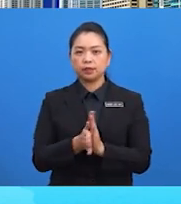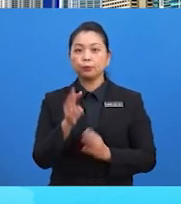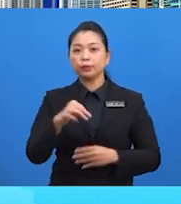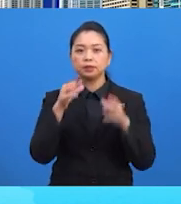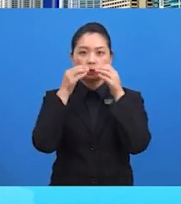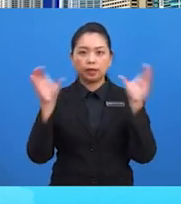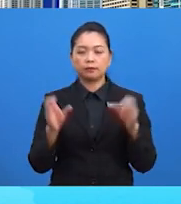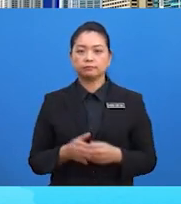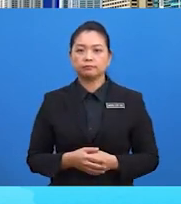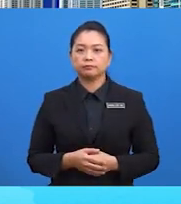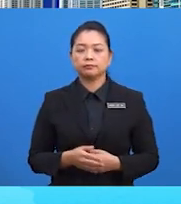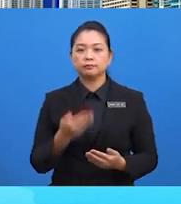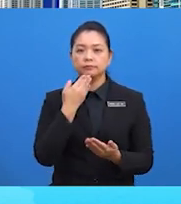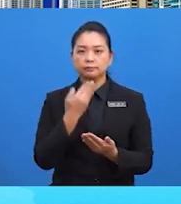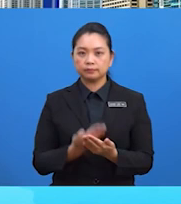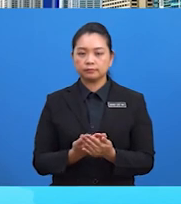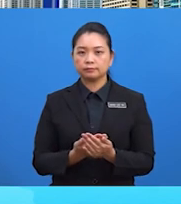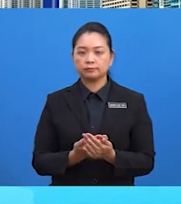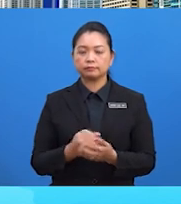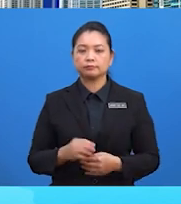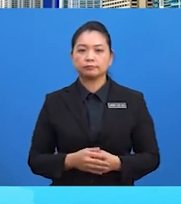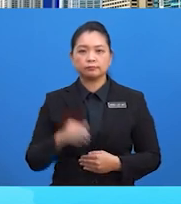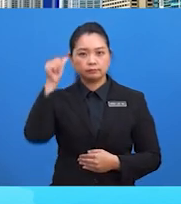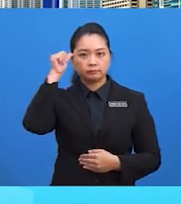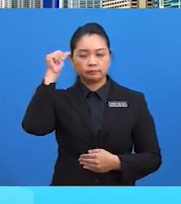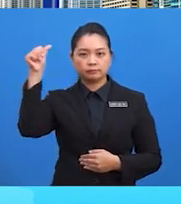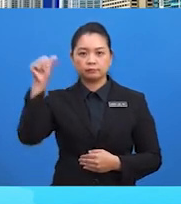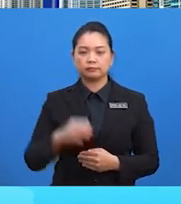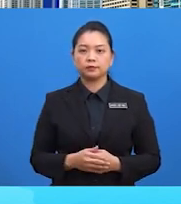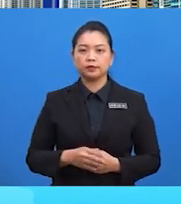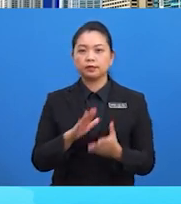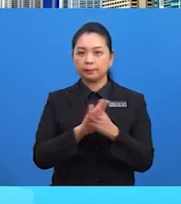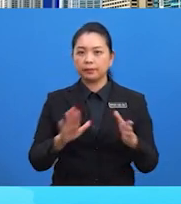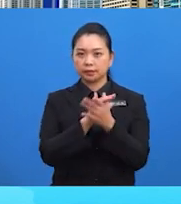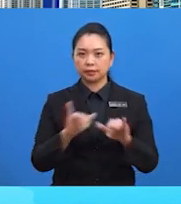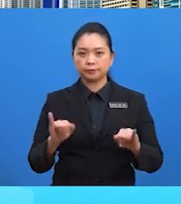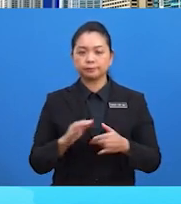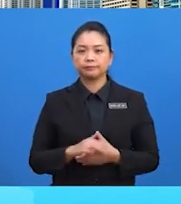cemerlang. Terima kasih. Assalamualaikum dan selamat sejahtera.